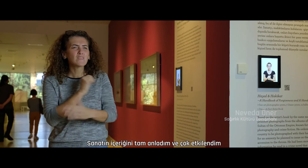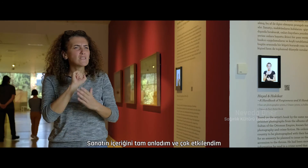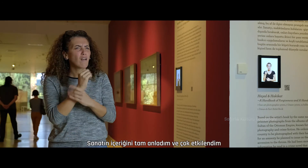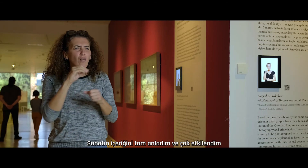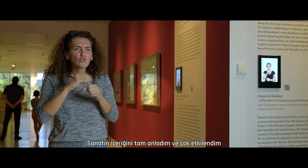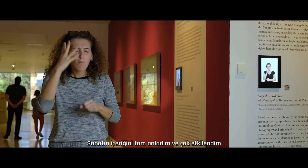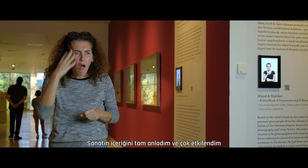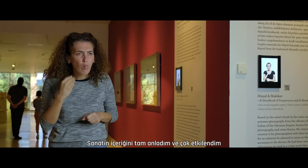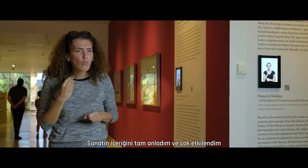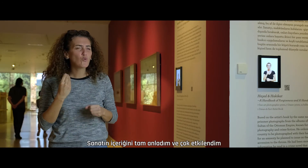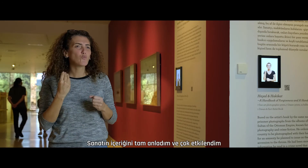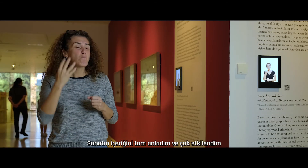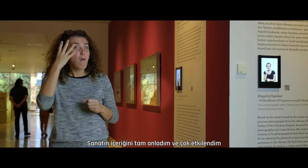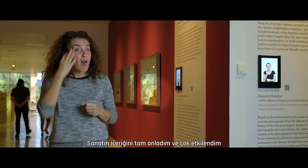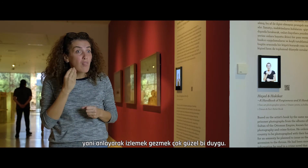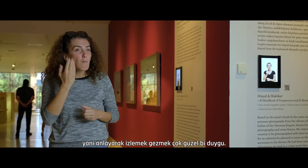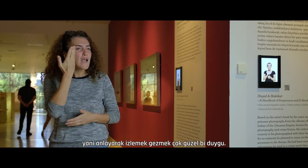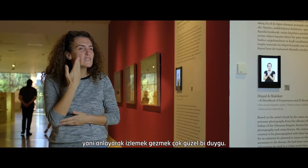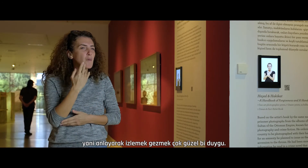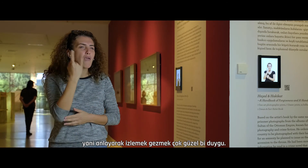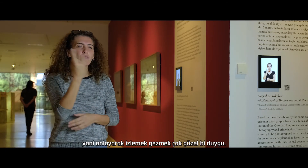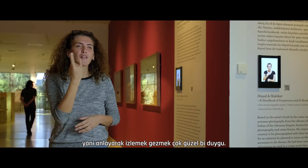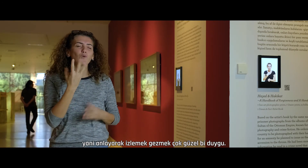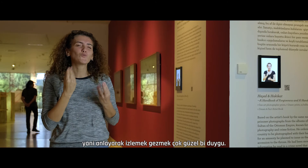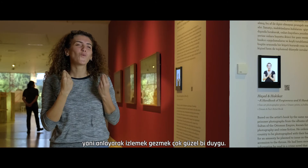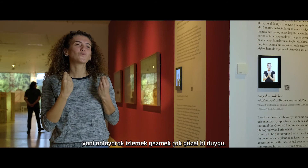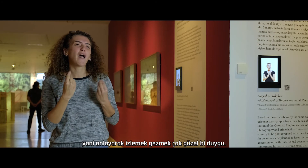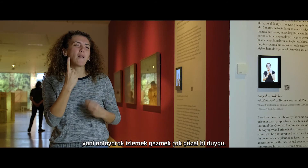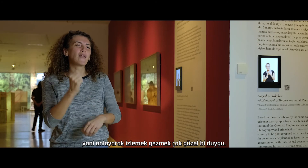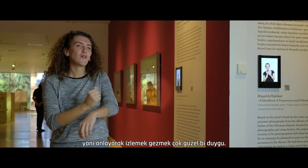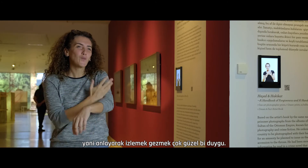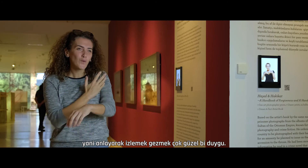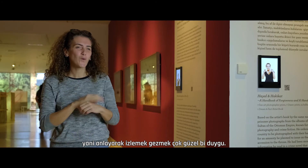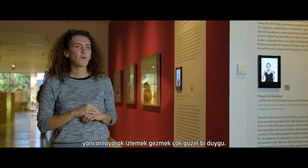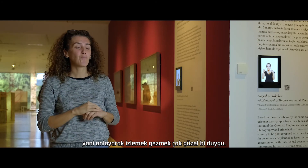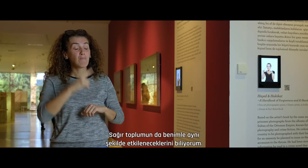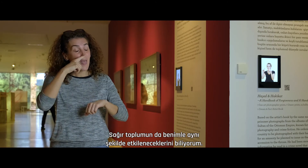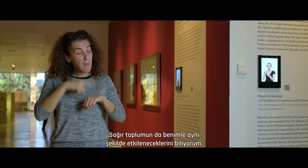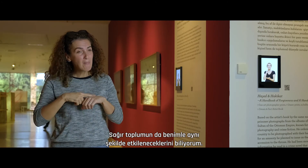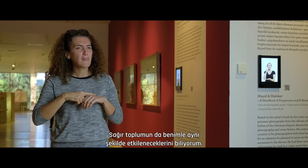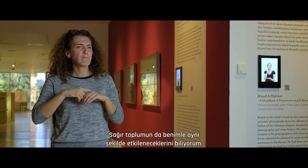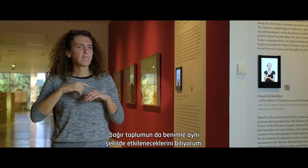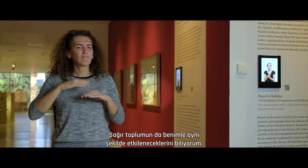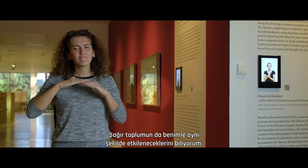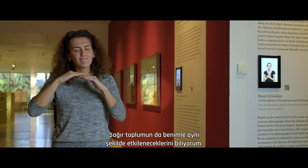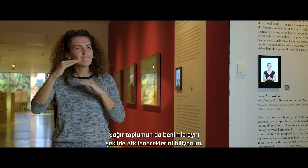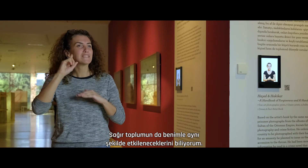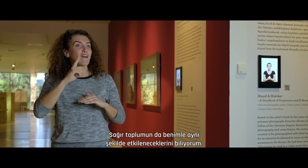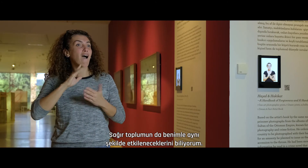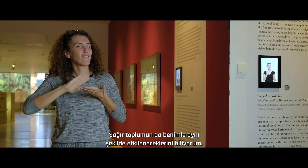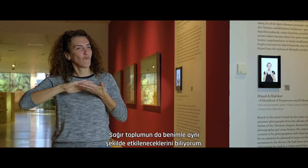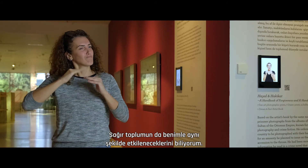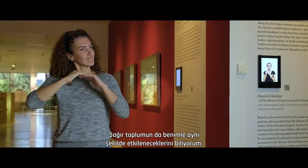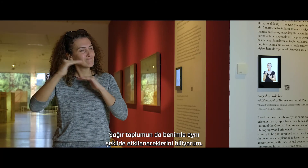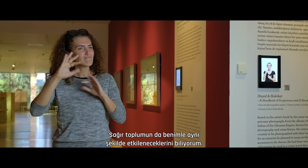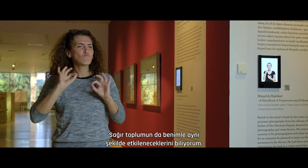tam anladım ve çok etkilendim. Yani anlayarak izlemek, gezmek çok güzel bir duygu. Sağır toplumunda benimle aynı